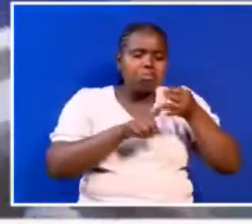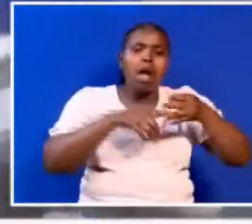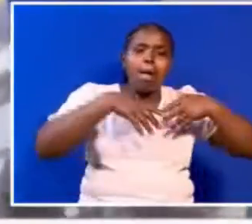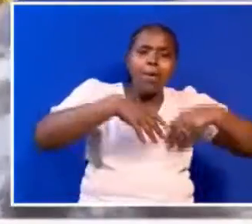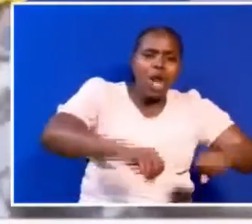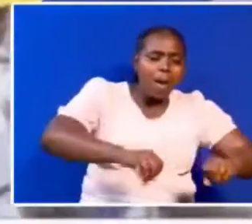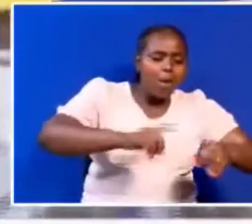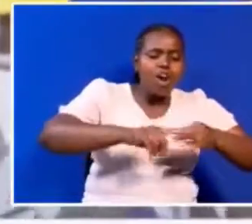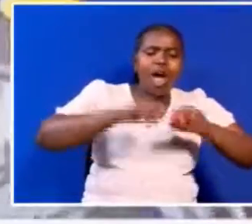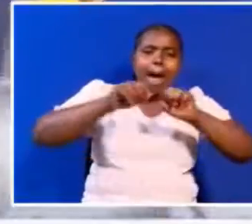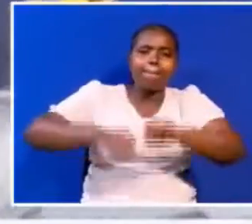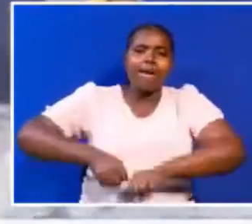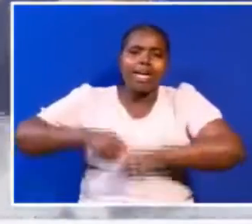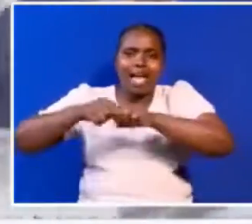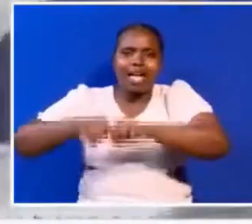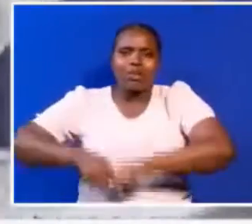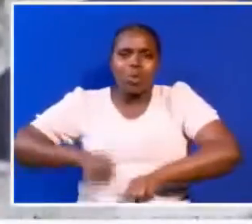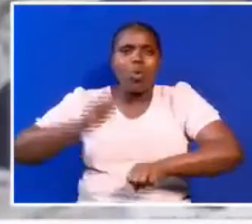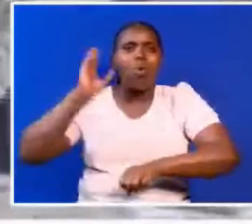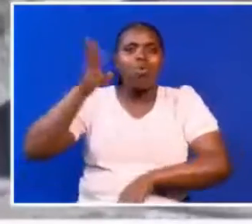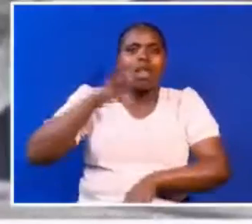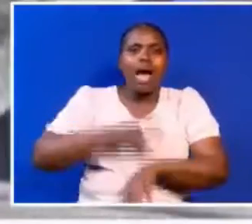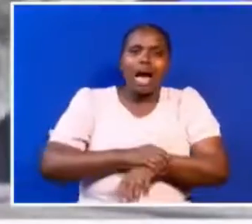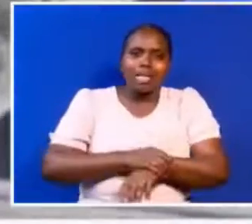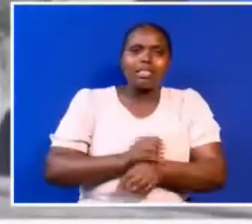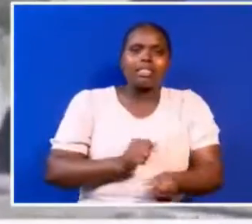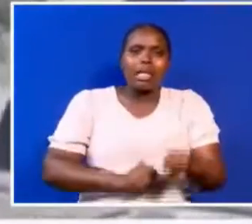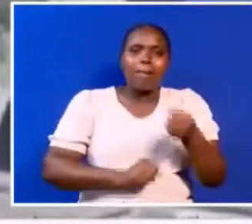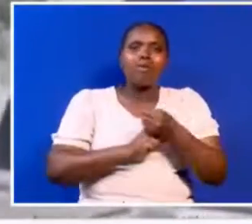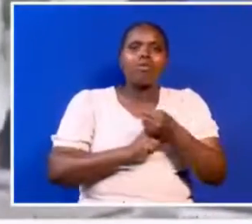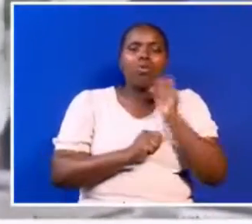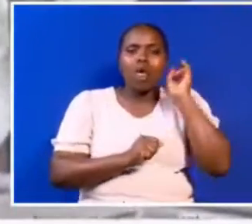matatu watapata msaada kutoka kwa serikali yetu.